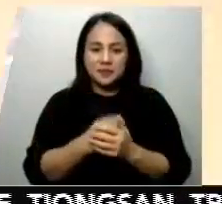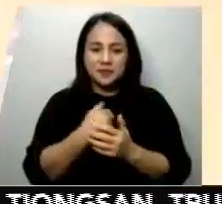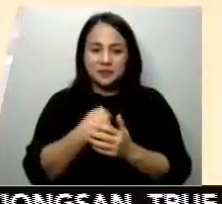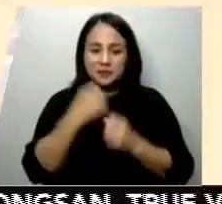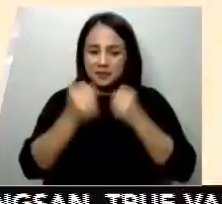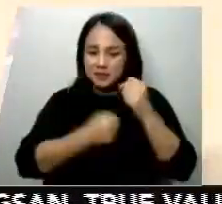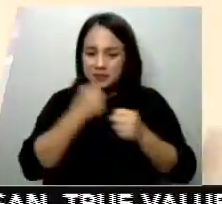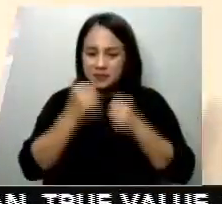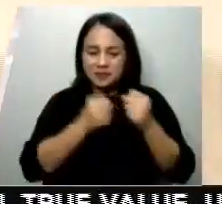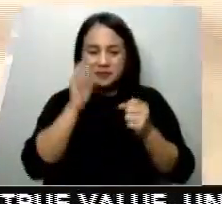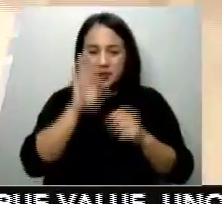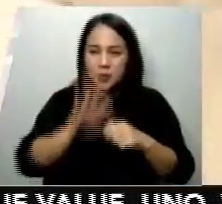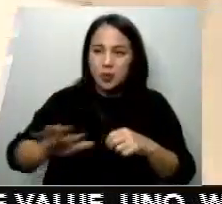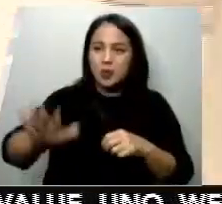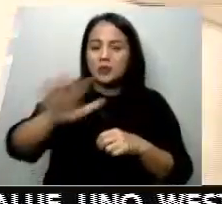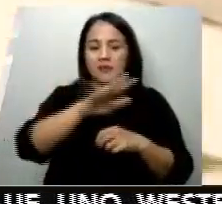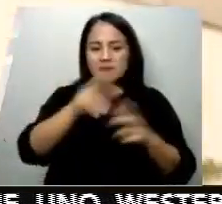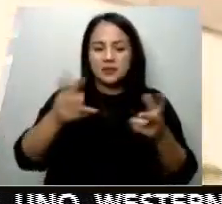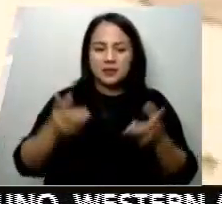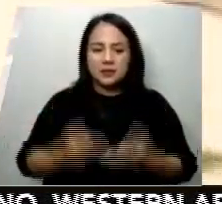plate.